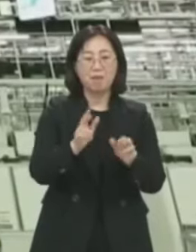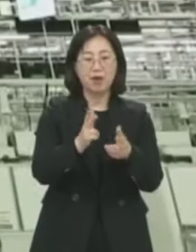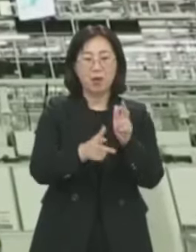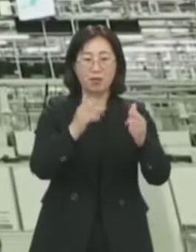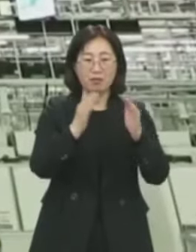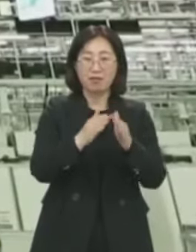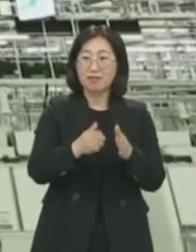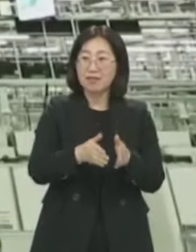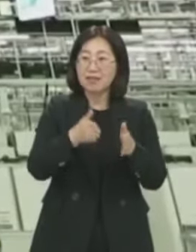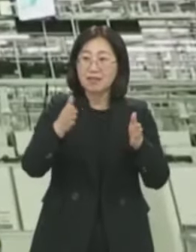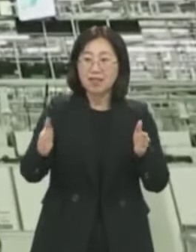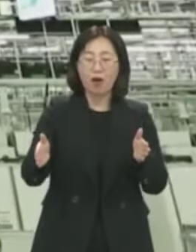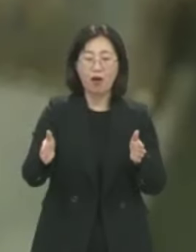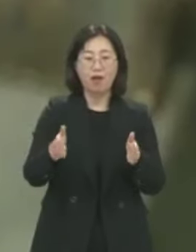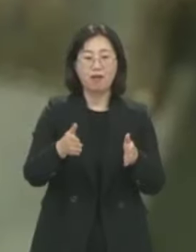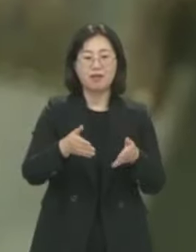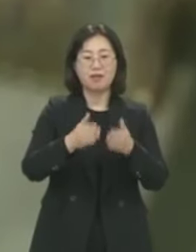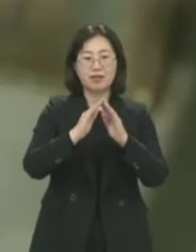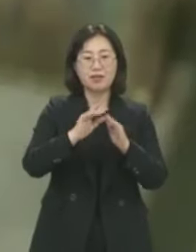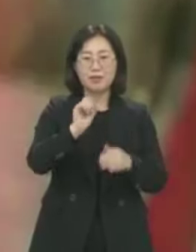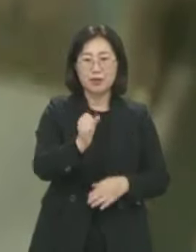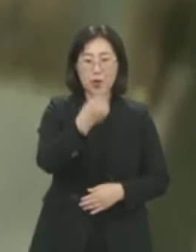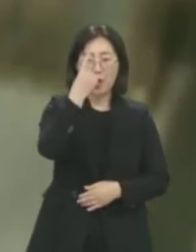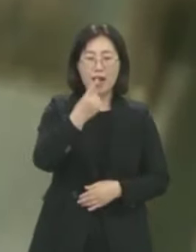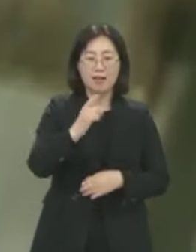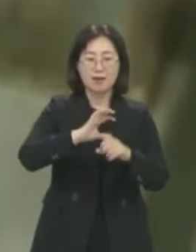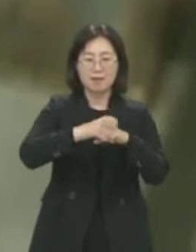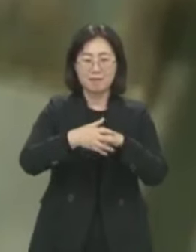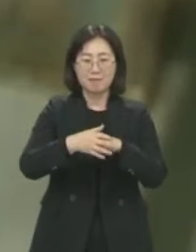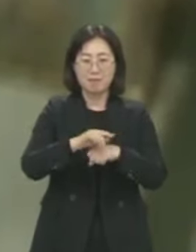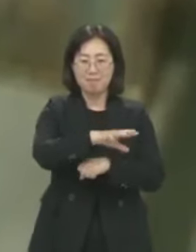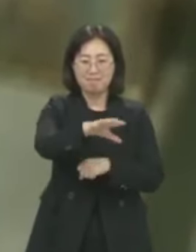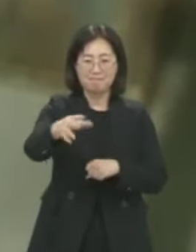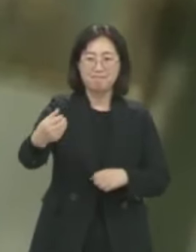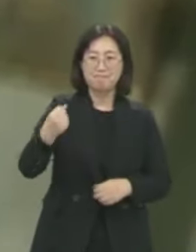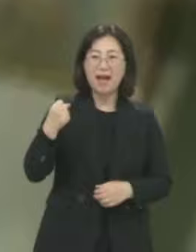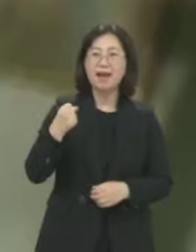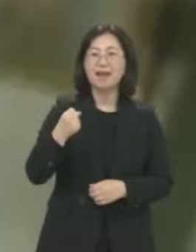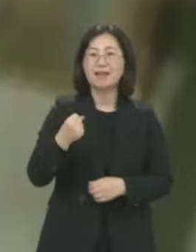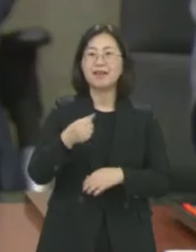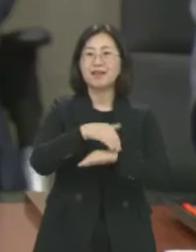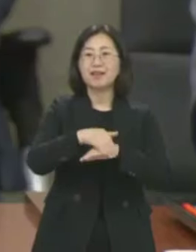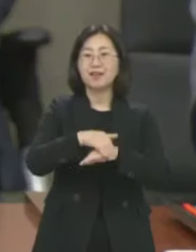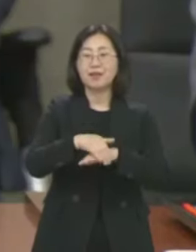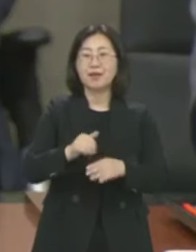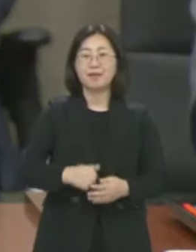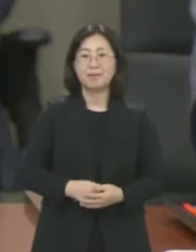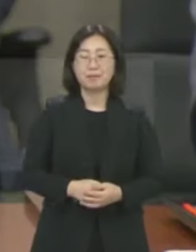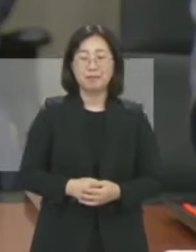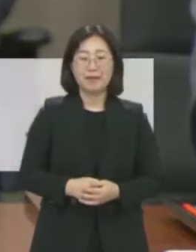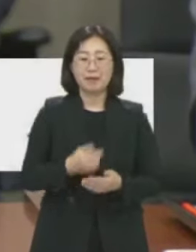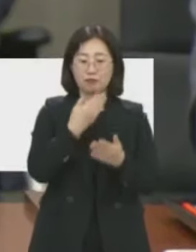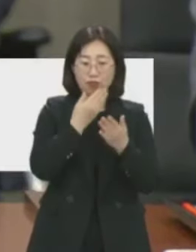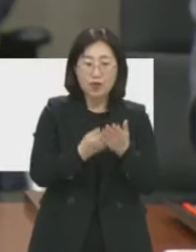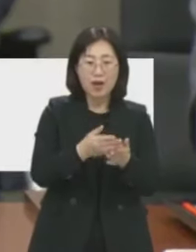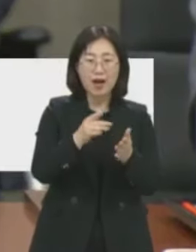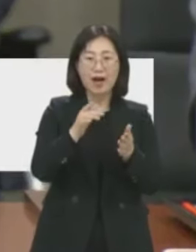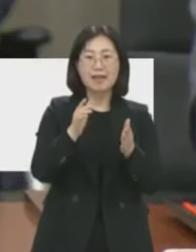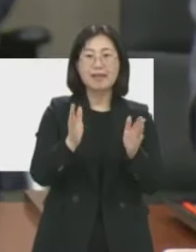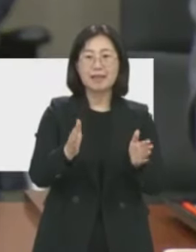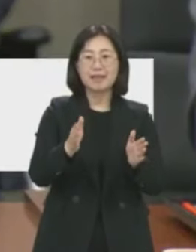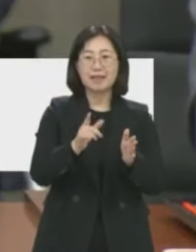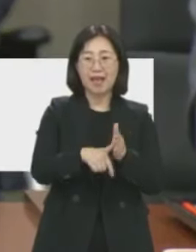공정 증설을 통해 글로벌 반도체 시장의 주도권을 되찾는다는 각오입니다. 이러한 중차대한 시기에 근본